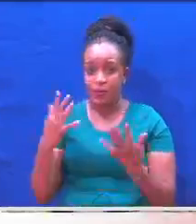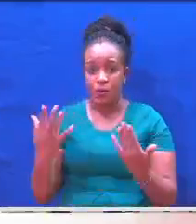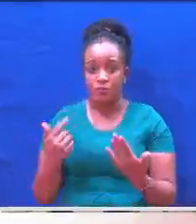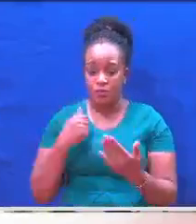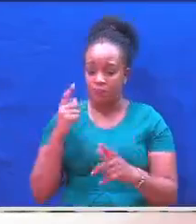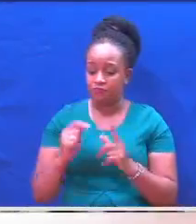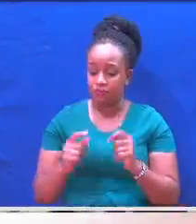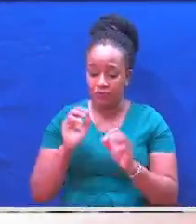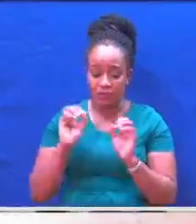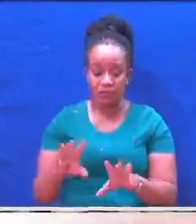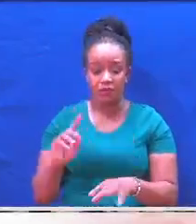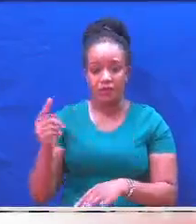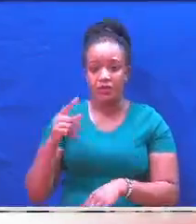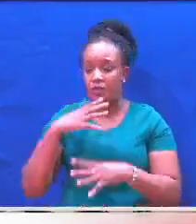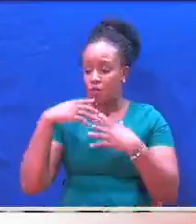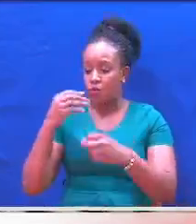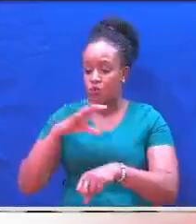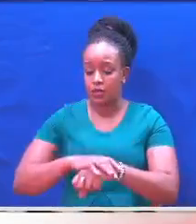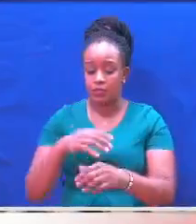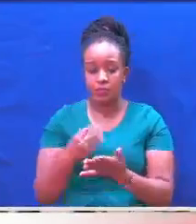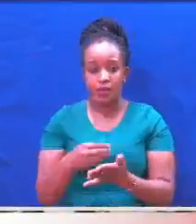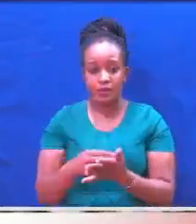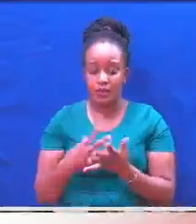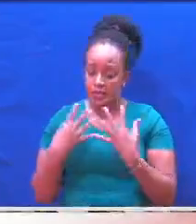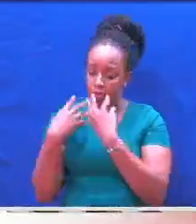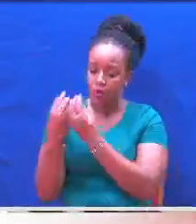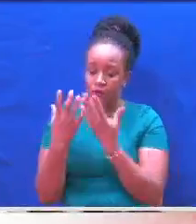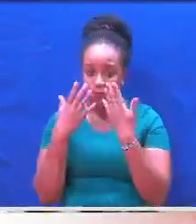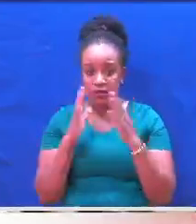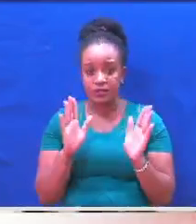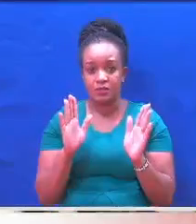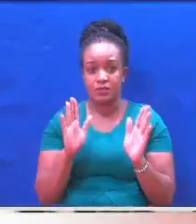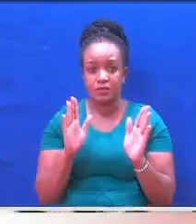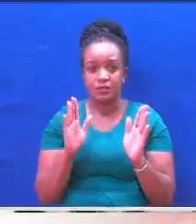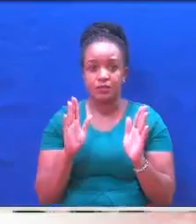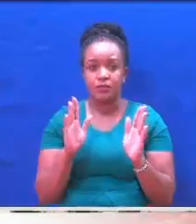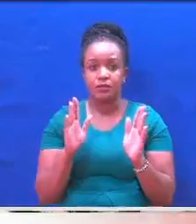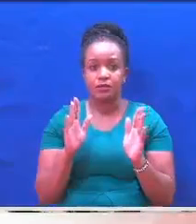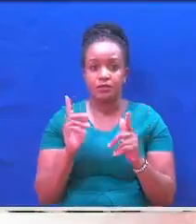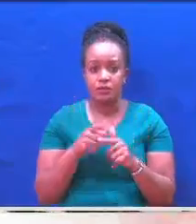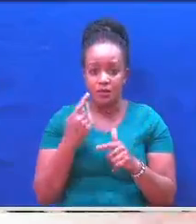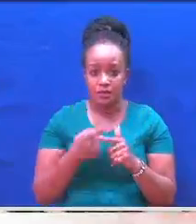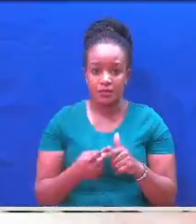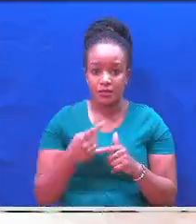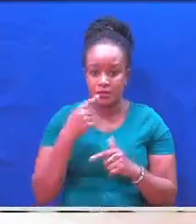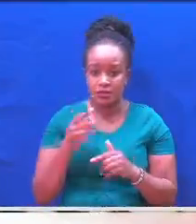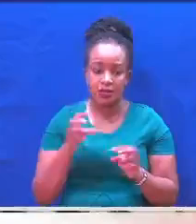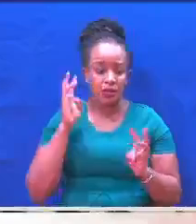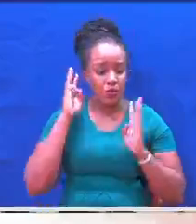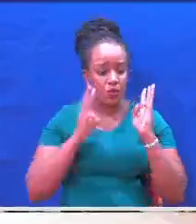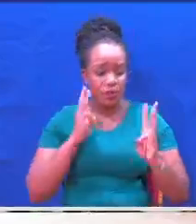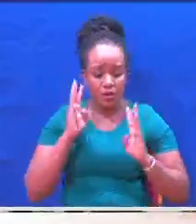sitakukamulia, ngoja niende pesa. Akaenda. Sasa hapo na hapo, akaniambia lakini usishughulike na